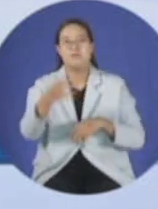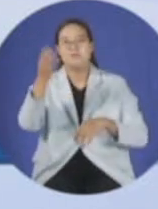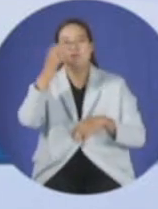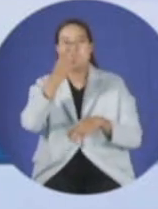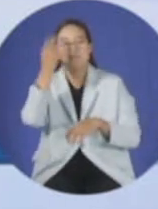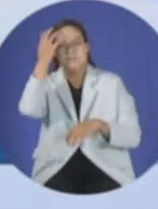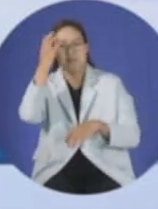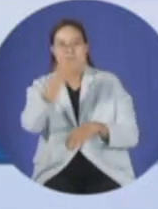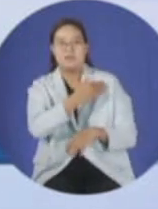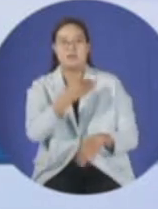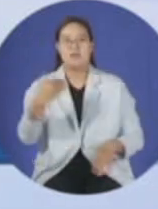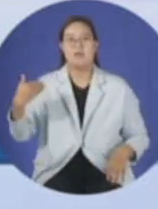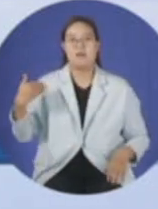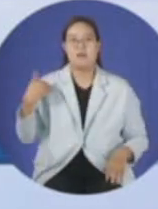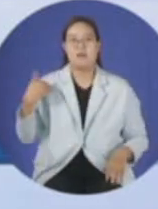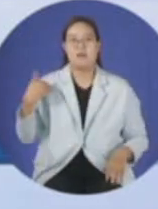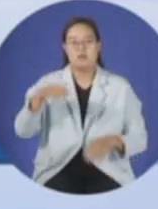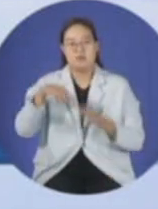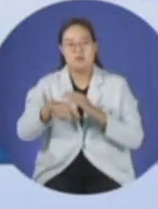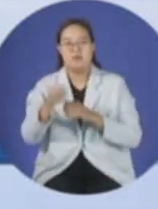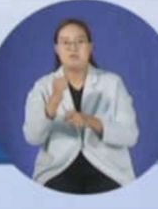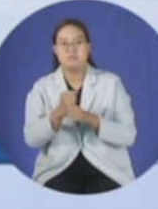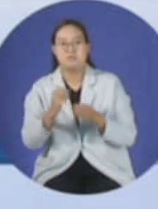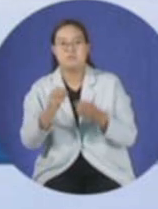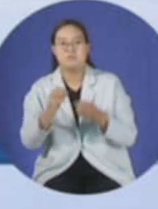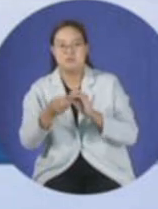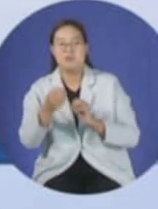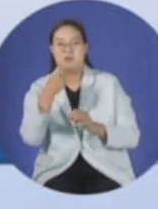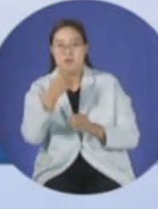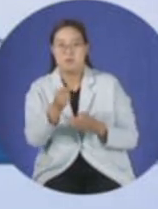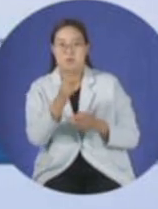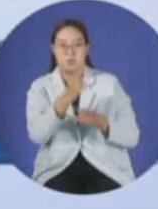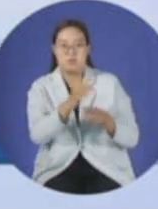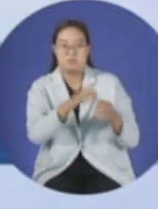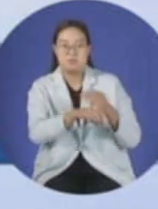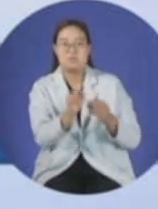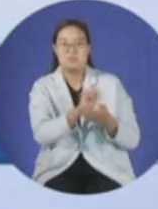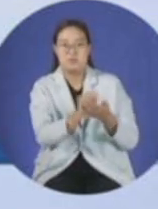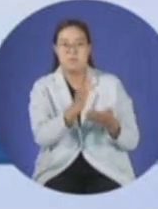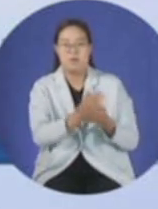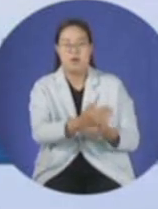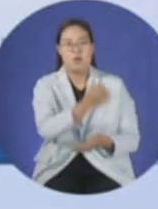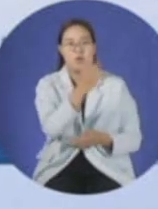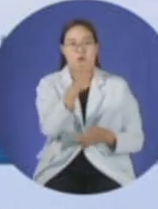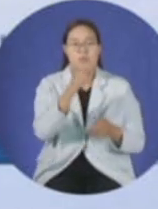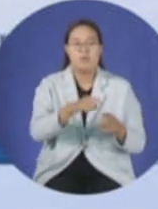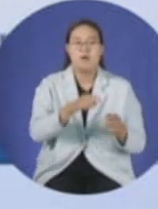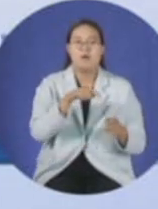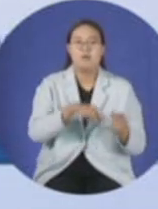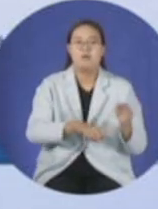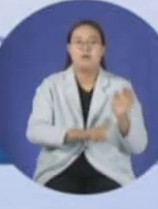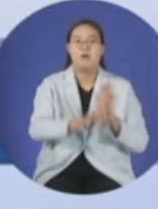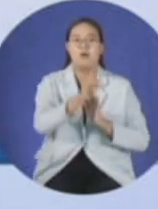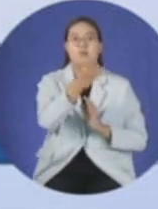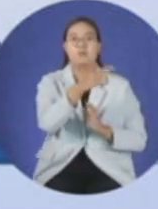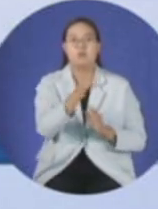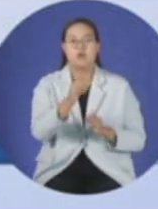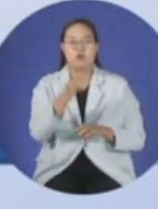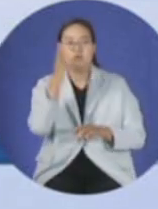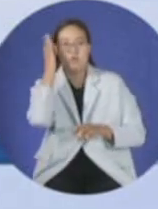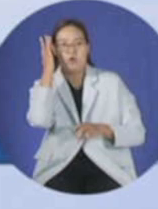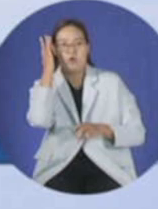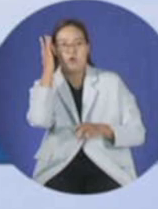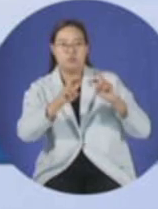Улаанбаатар хотын захирагчийн дэргэд ажиллана гэж хэлсэн байдаг. Энэ хүрээний дагуу Улаанбаатар хот анхудаа бодлогын судалгаа шинжилгээний төвтэй